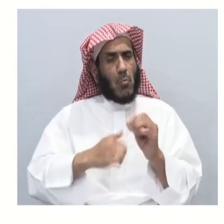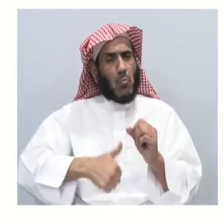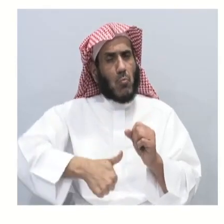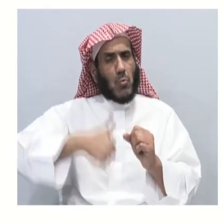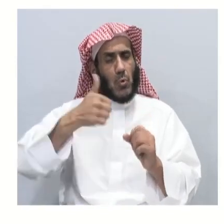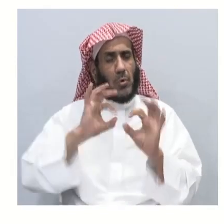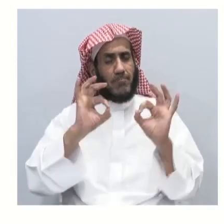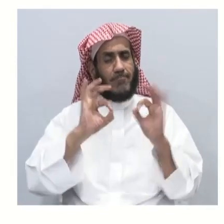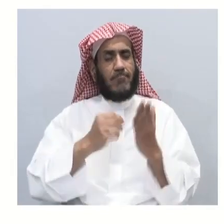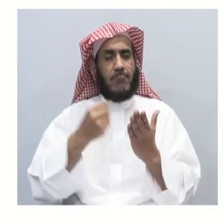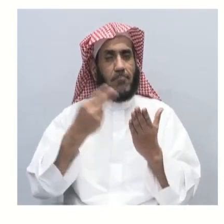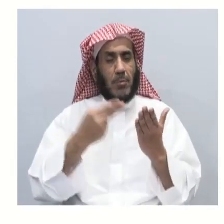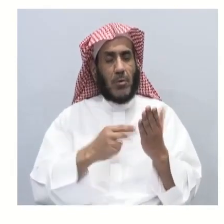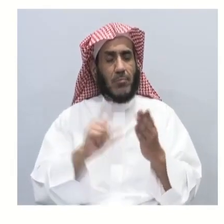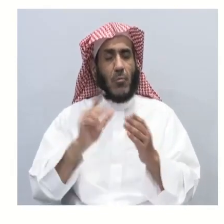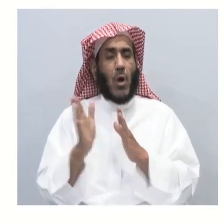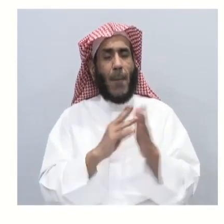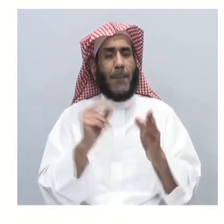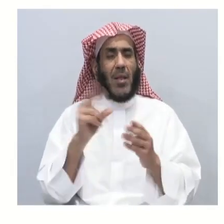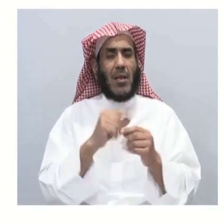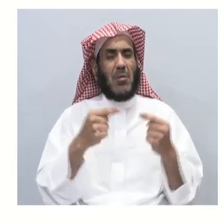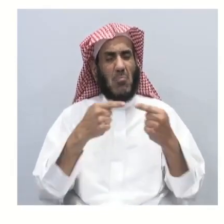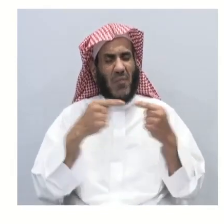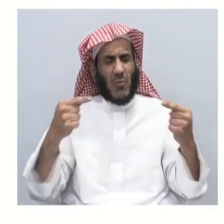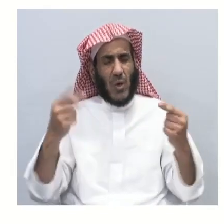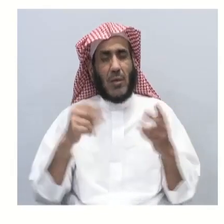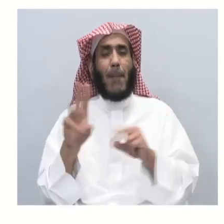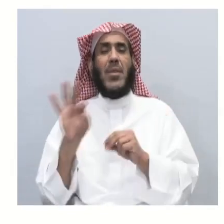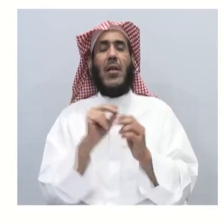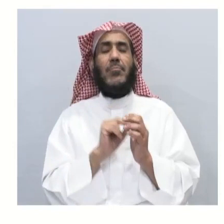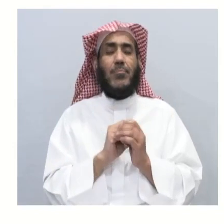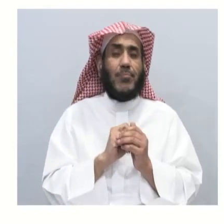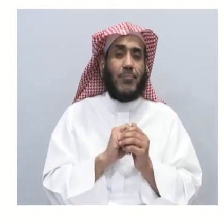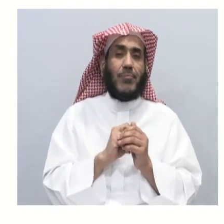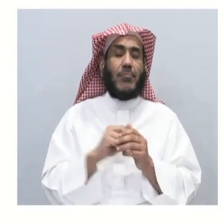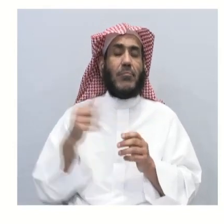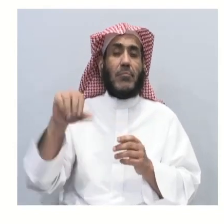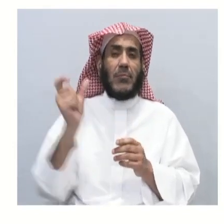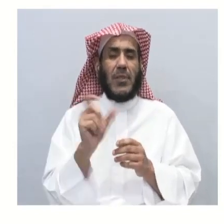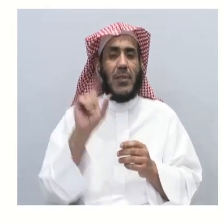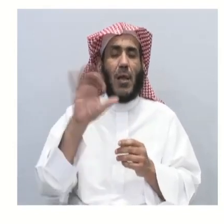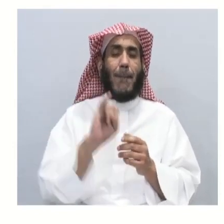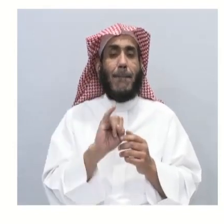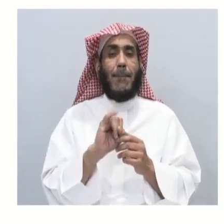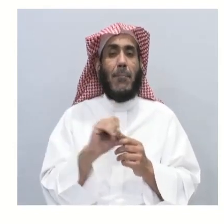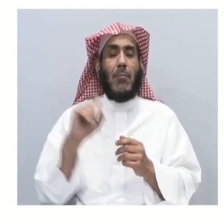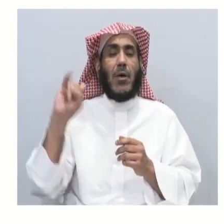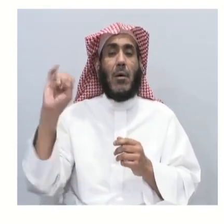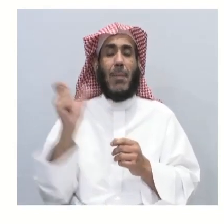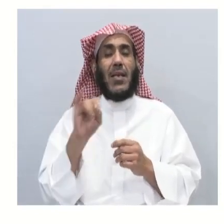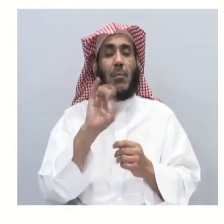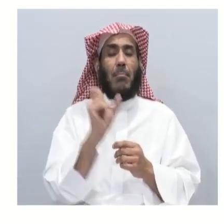بشكل صحيح. هناك بعض الكلمات مفصولة خطا. مثال: إن لم، من،